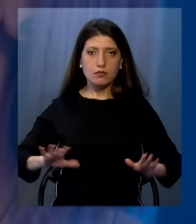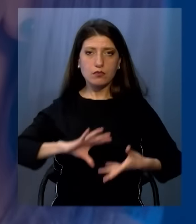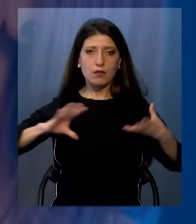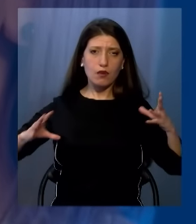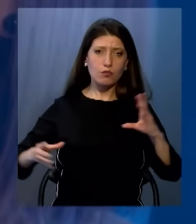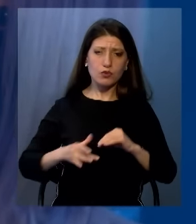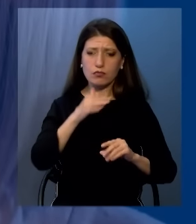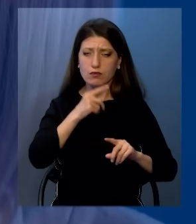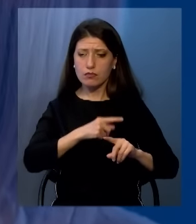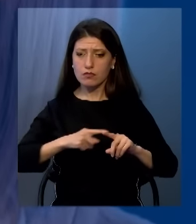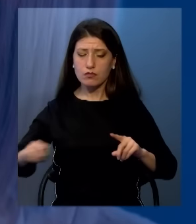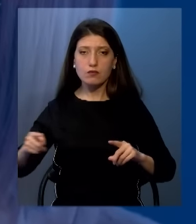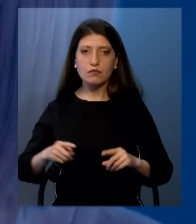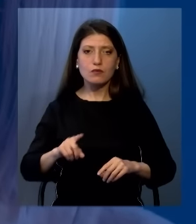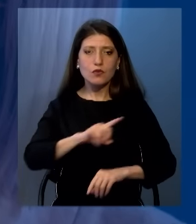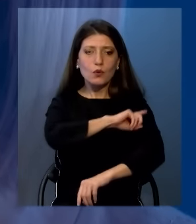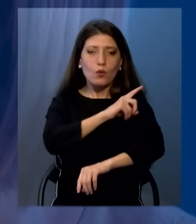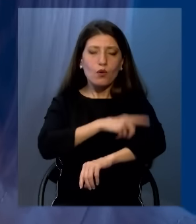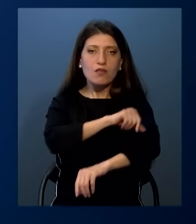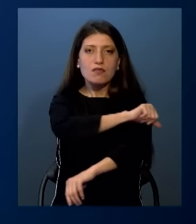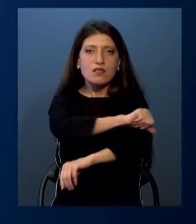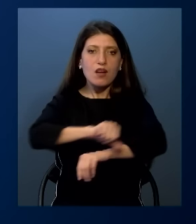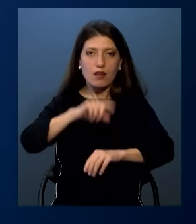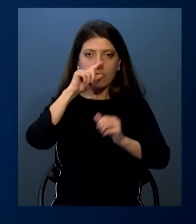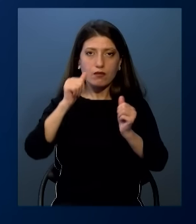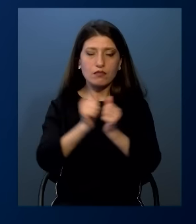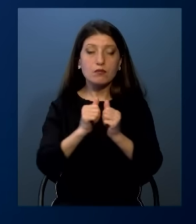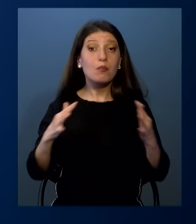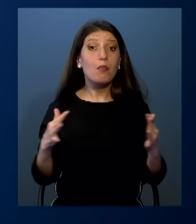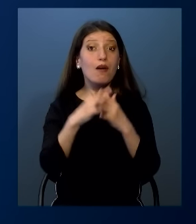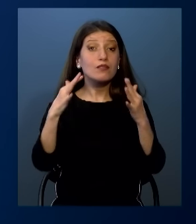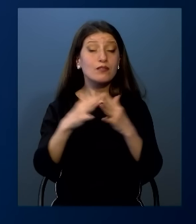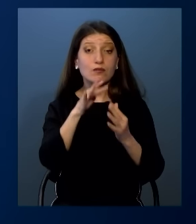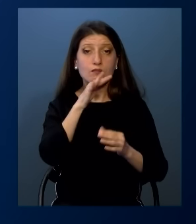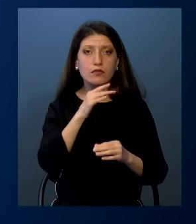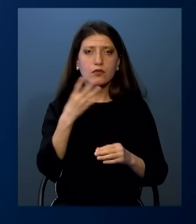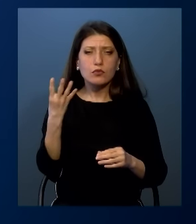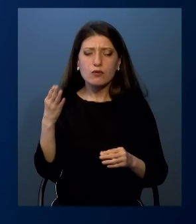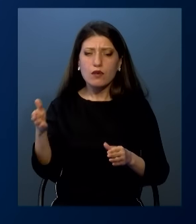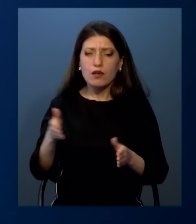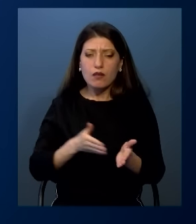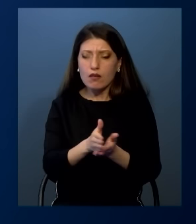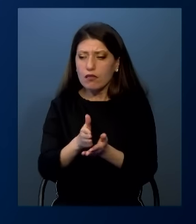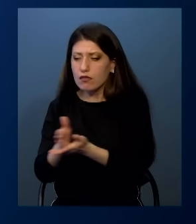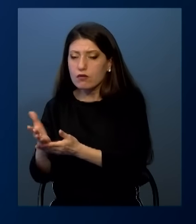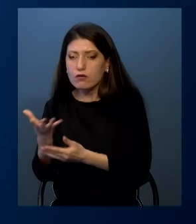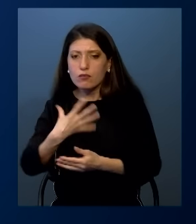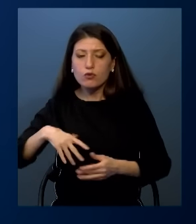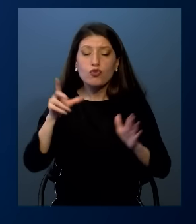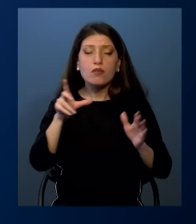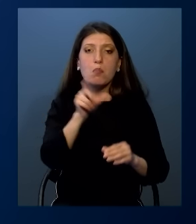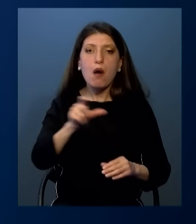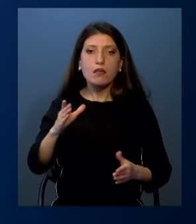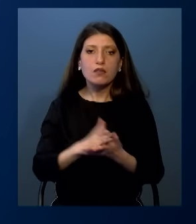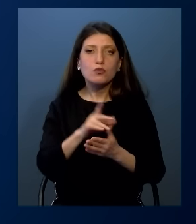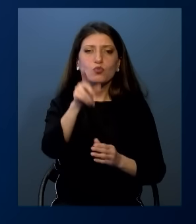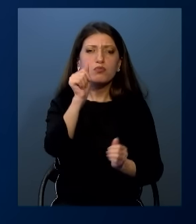Ամբողջ ժամանակ ուժերից սահմանագծին ես։ Պատերազմում չորս կողմը շատ մարդիկ կան, բայց դու միշտ մենակ